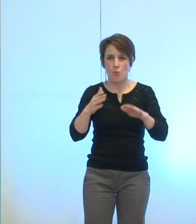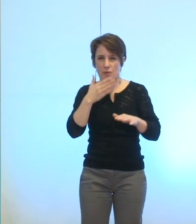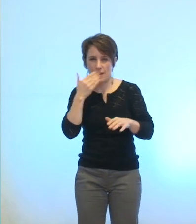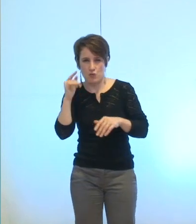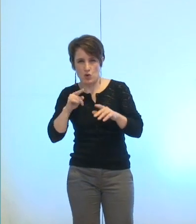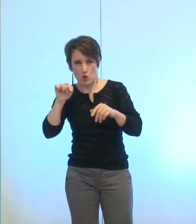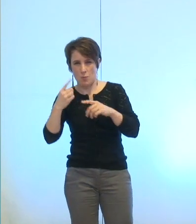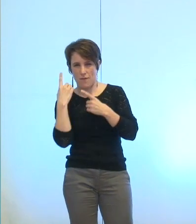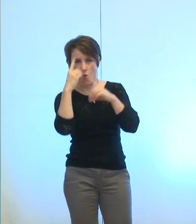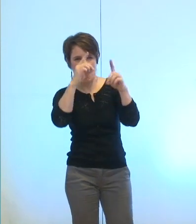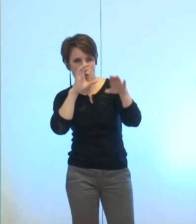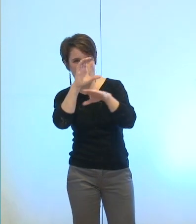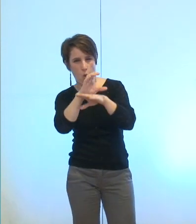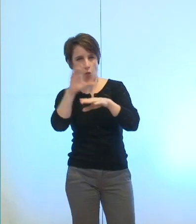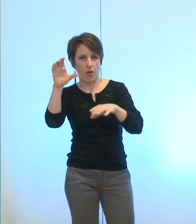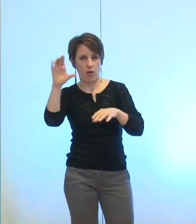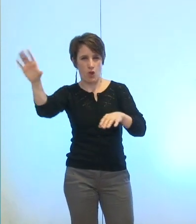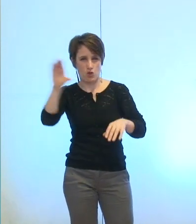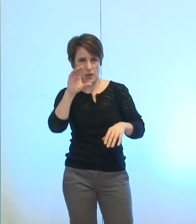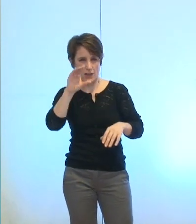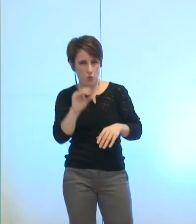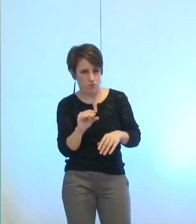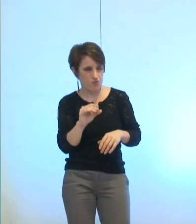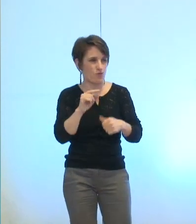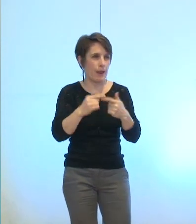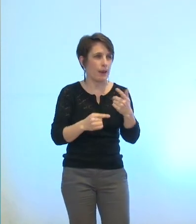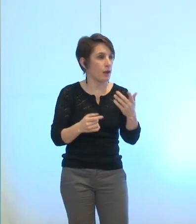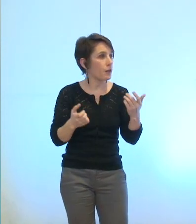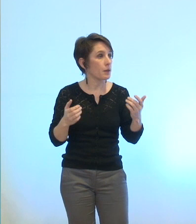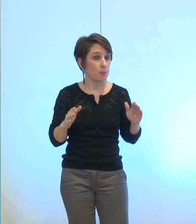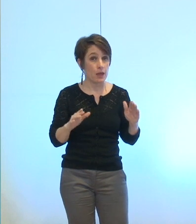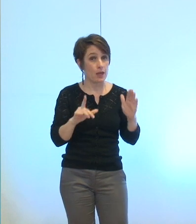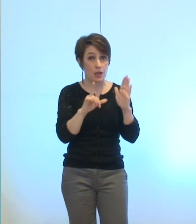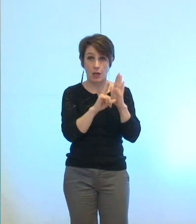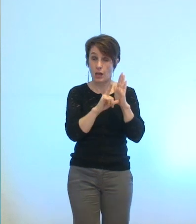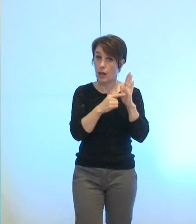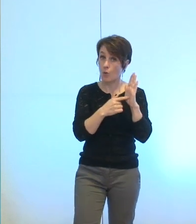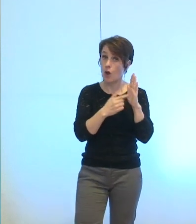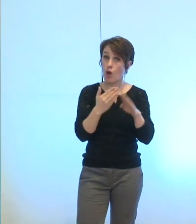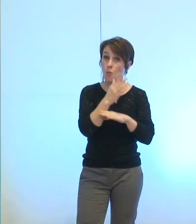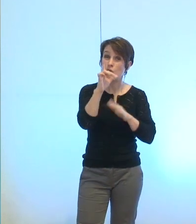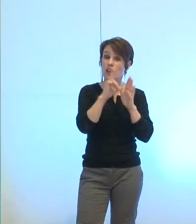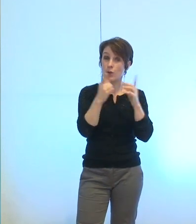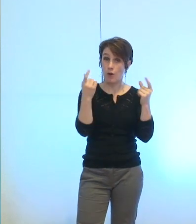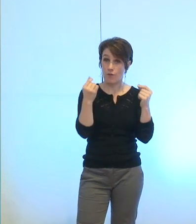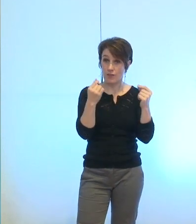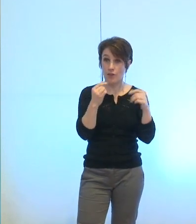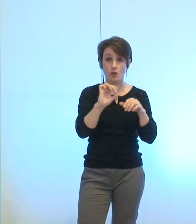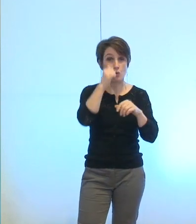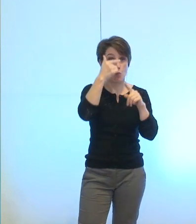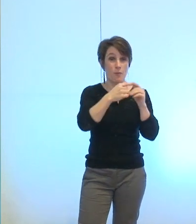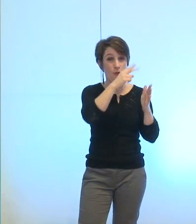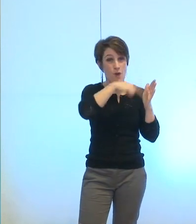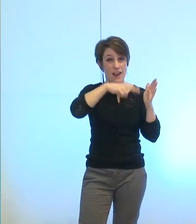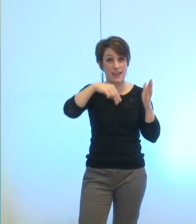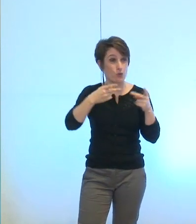des dotations j'ai lu ça mais il se trouve qu'il y a eu une première lecture de ce projet de loi de finances qui grave